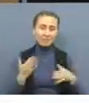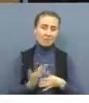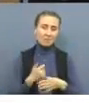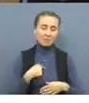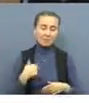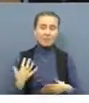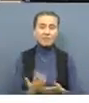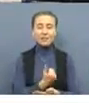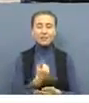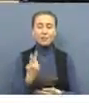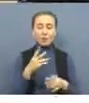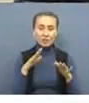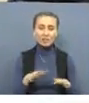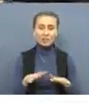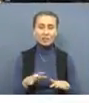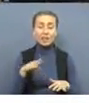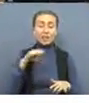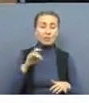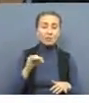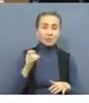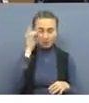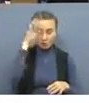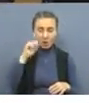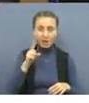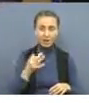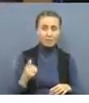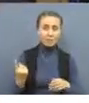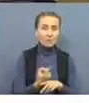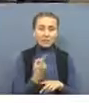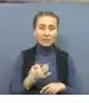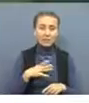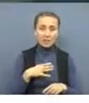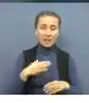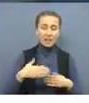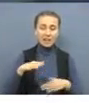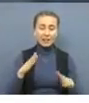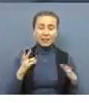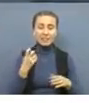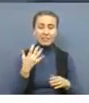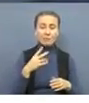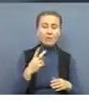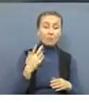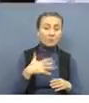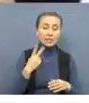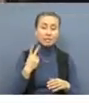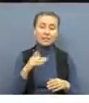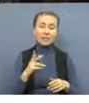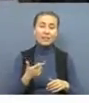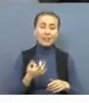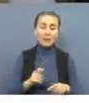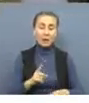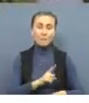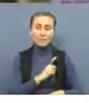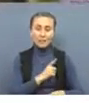второй день соревнований чемпион Азии Темиртас Жусупов впервые вышел на ринг в весе 52 килограмма и показал лучший результат. Мастер спорта